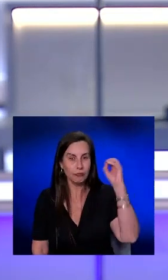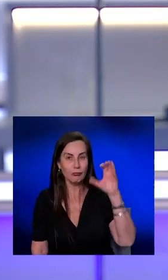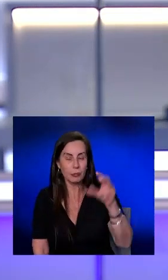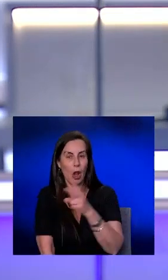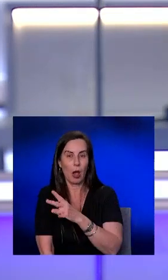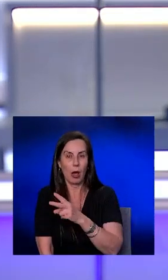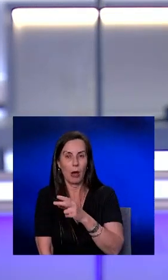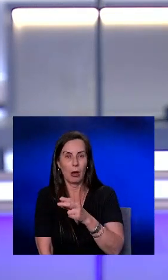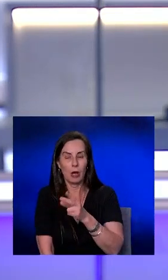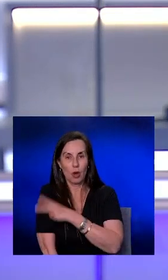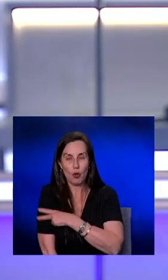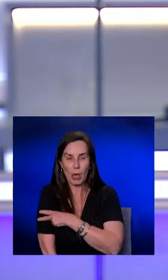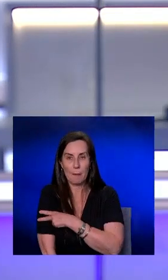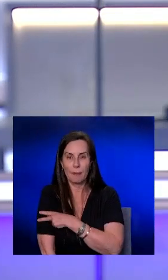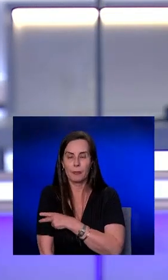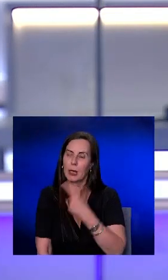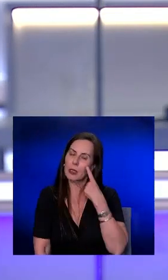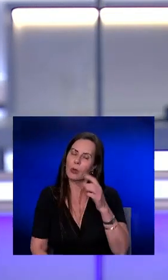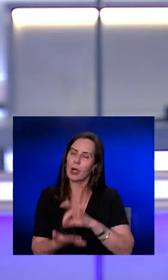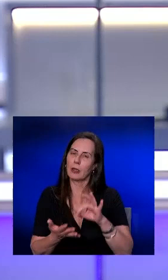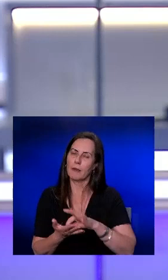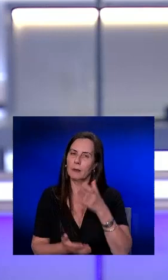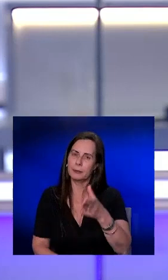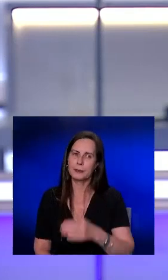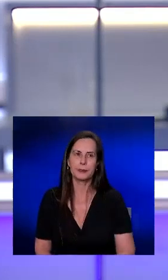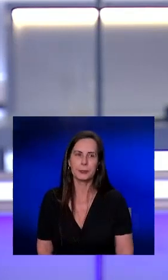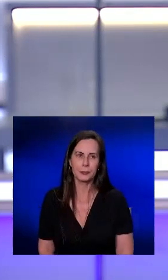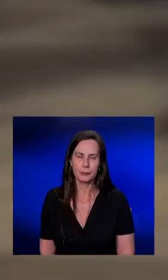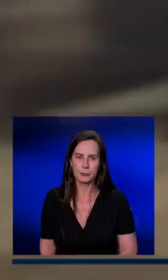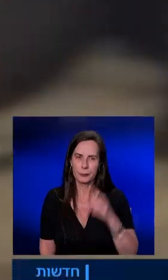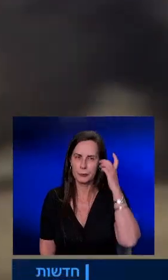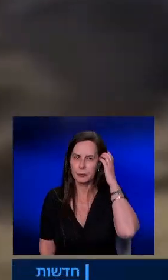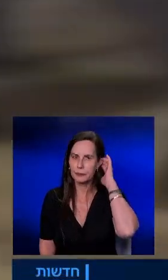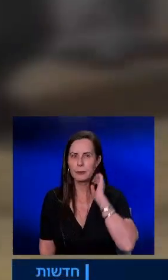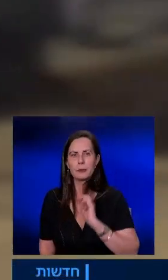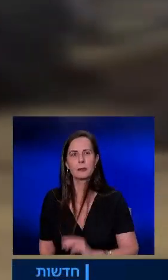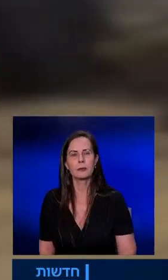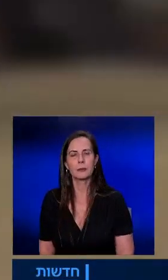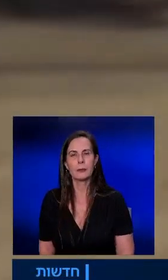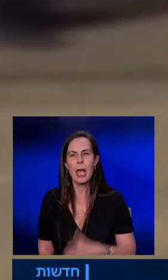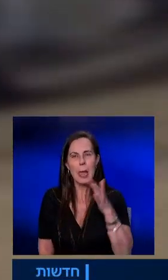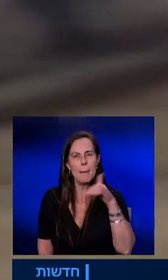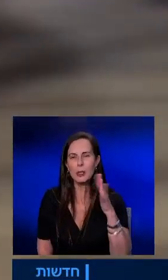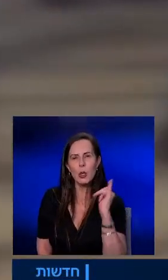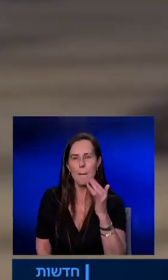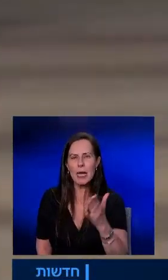השופטים, השוטרים. הדיווח של יואב ברוביץ', ראש תחום הספורט. אתם שונה, מה זה?